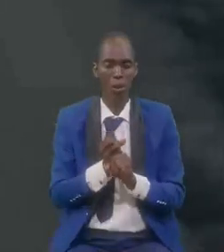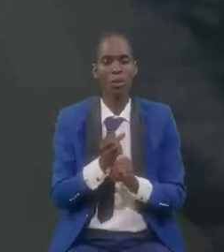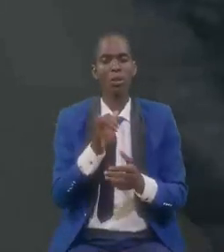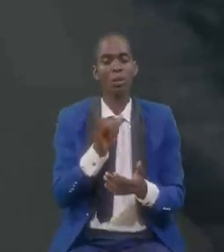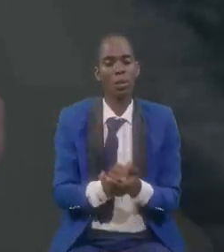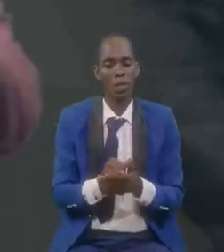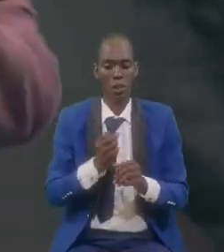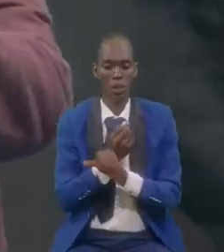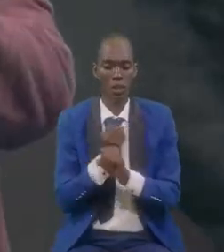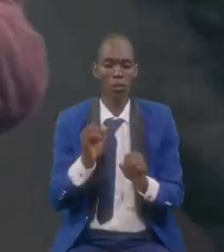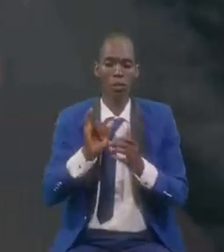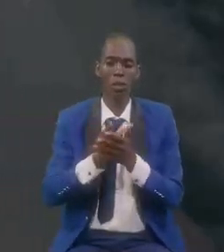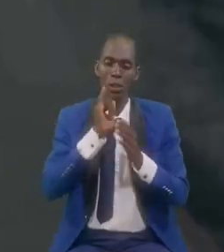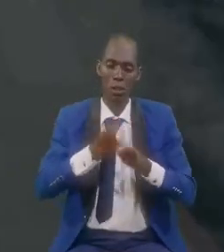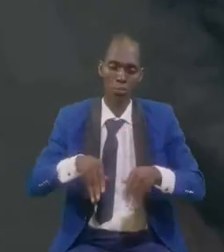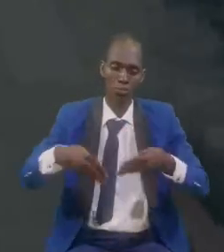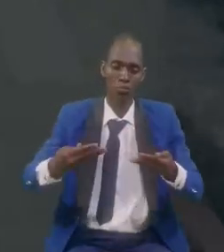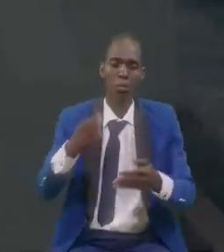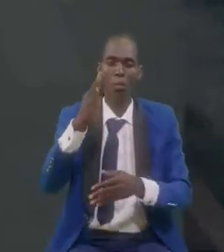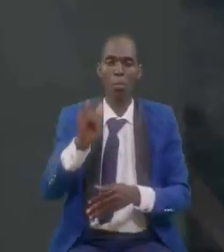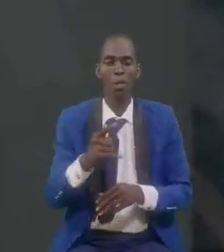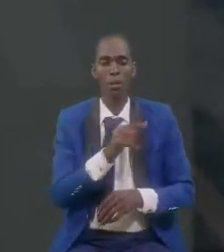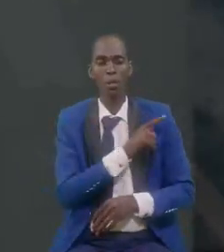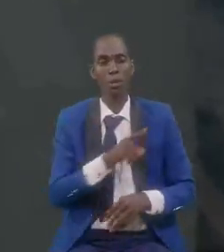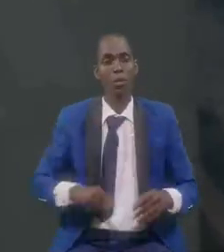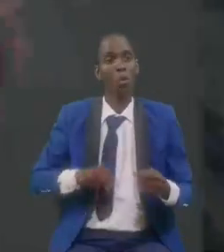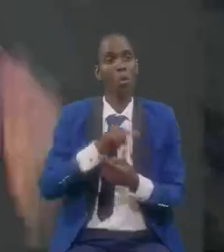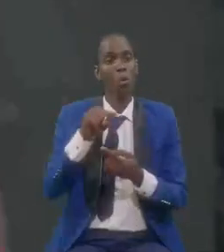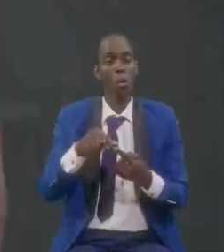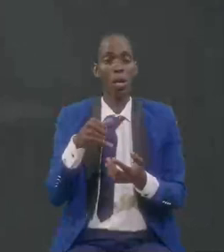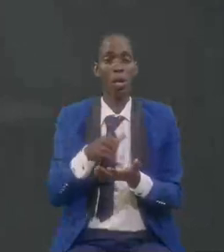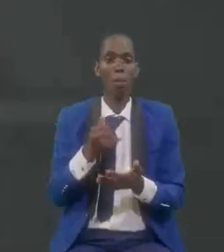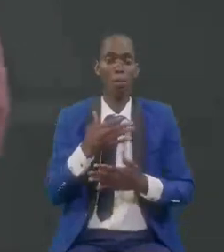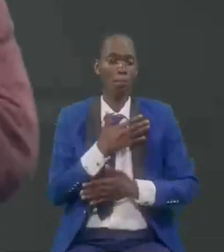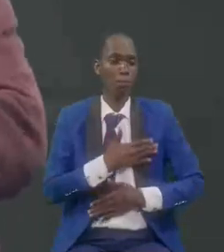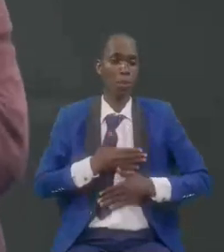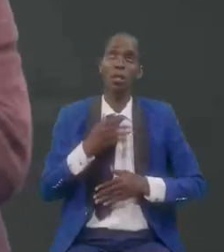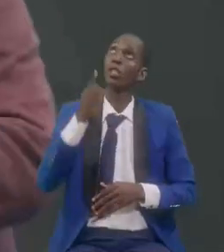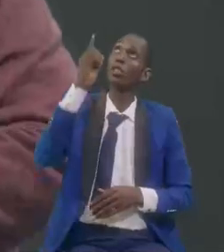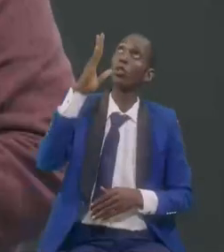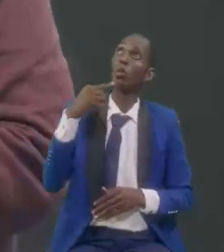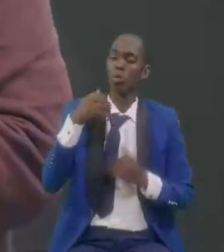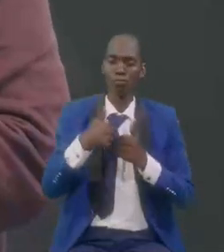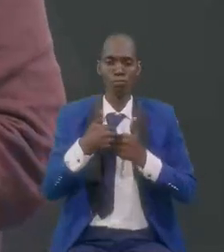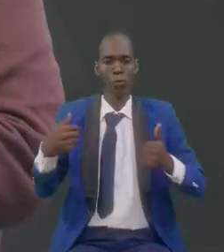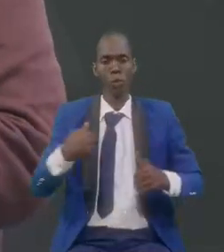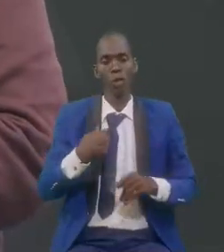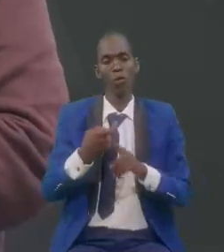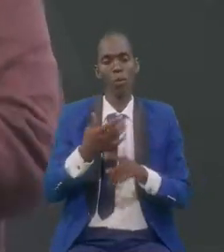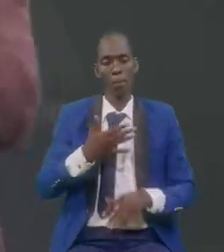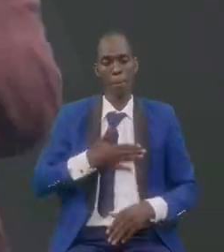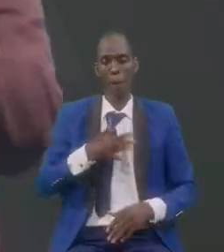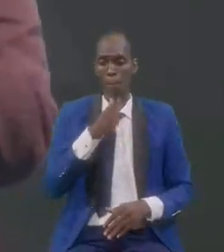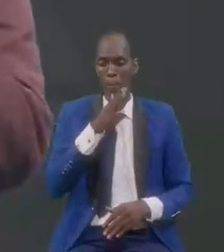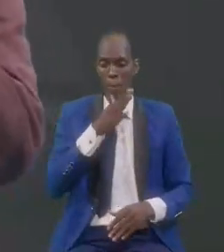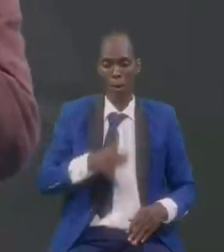est pourvu par le Seigneur. Lorsqu'il est plu à celui qui m'avait mis à part